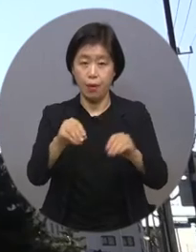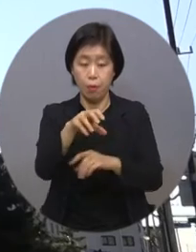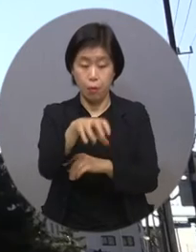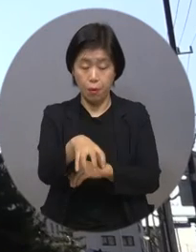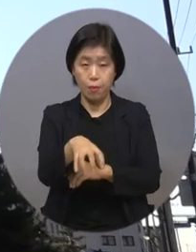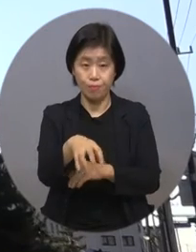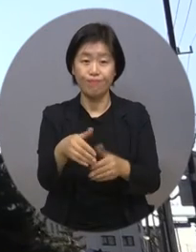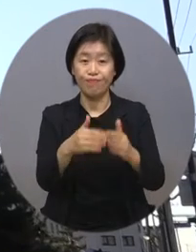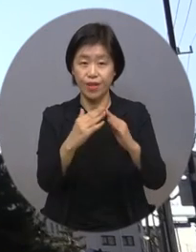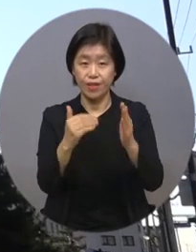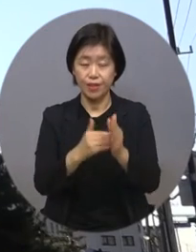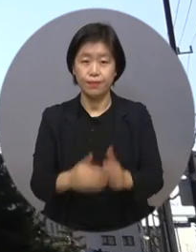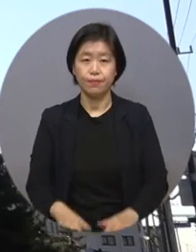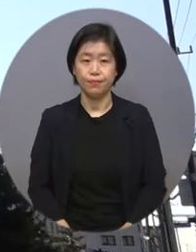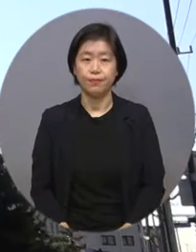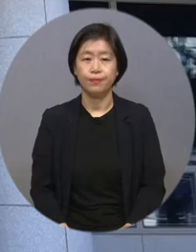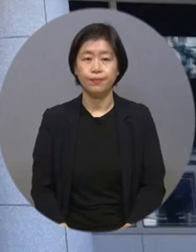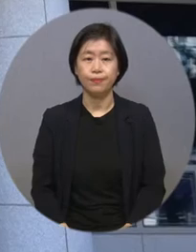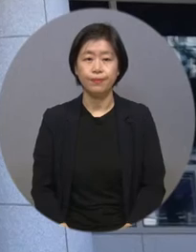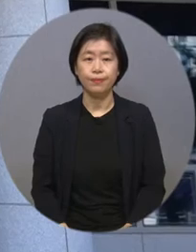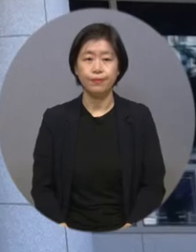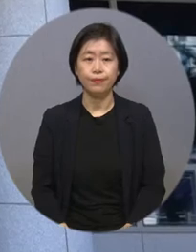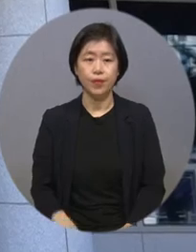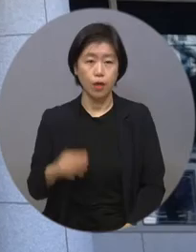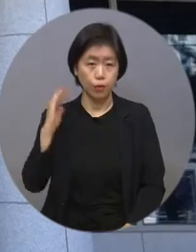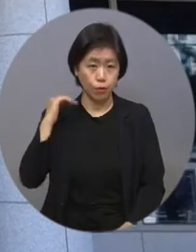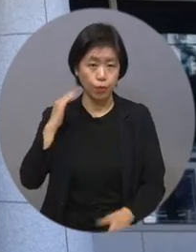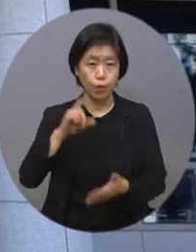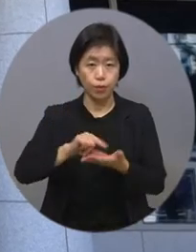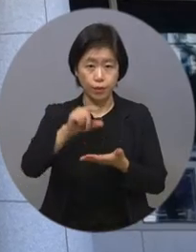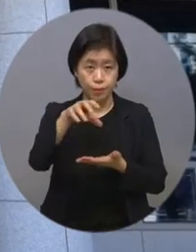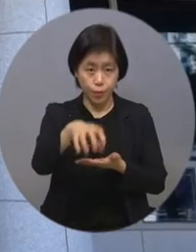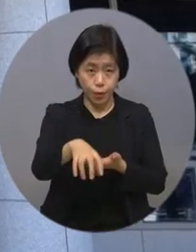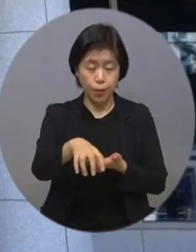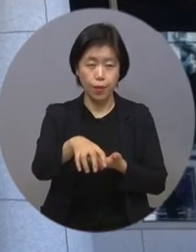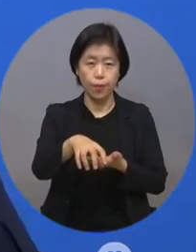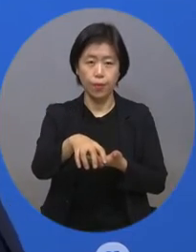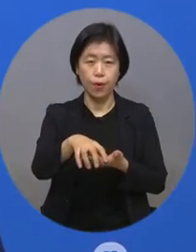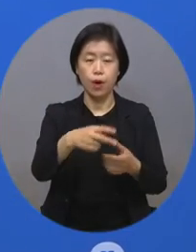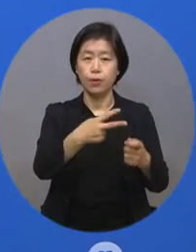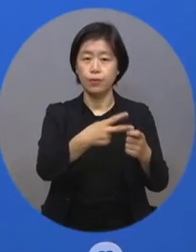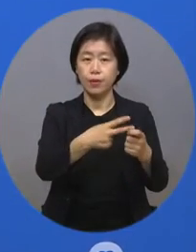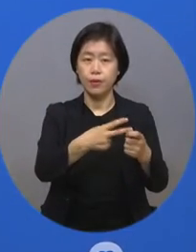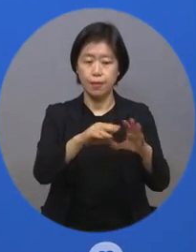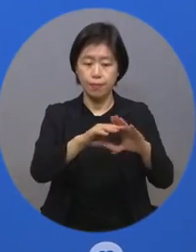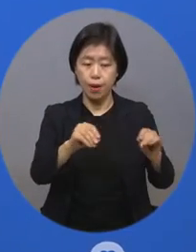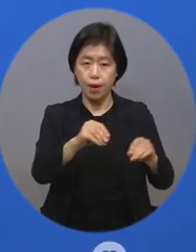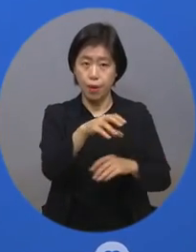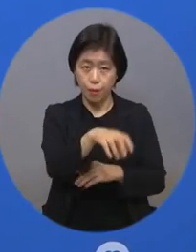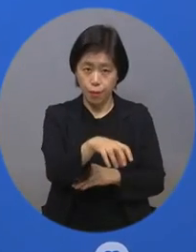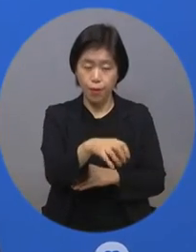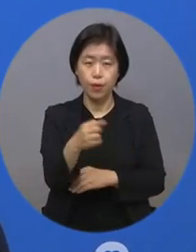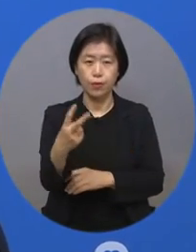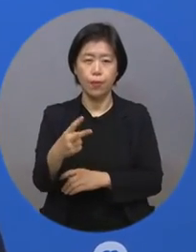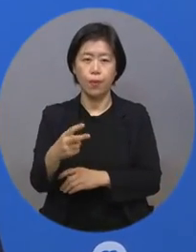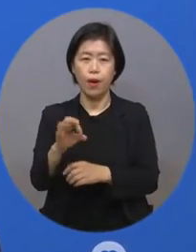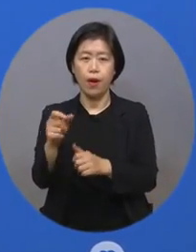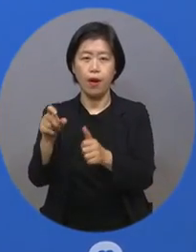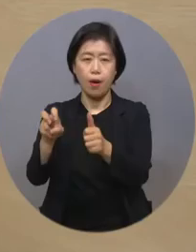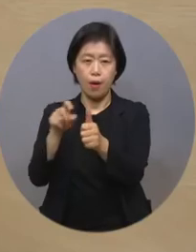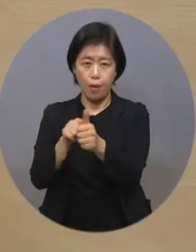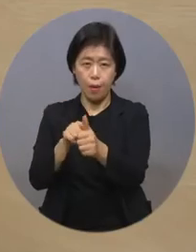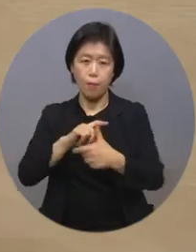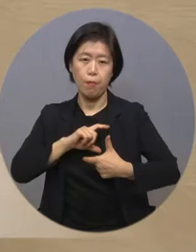3일 국민건강보험의정부지사는 제2민원실 개소식과 엄홍길 대장의 명예지사장 위촉식을